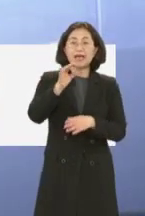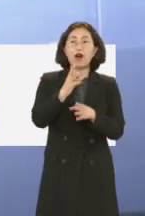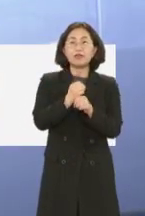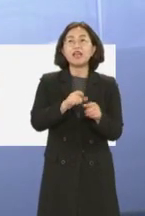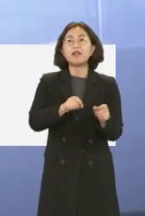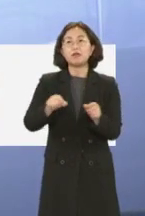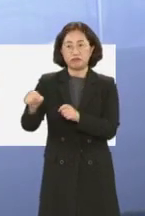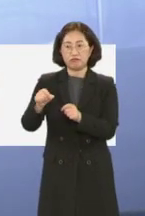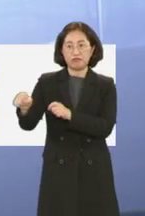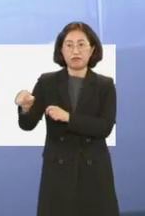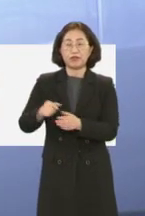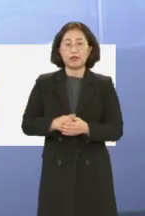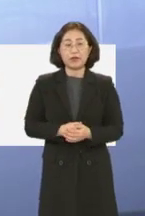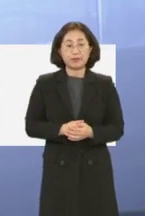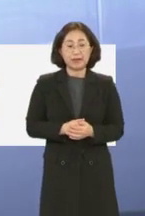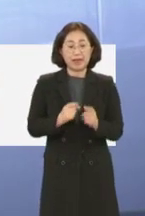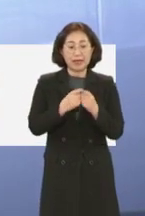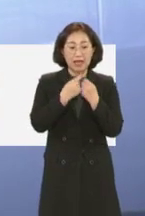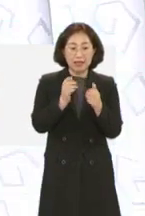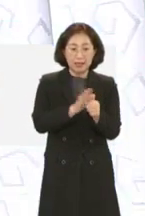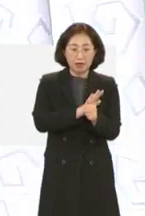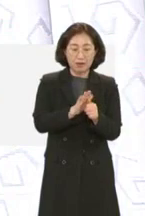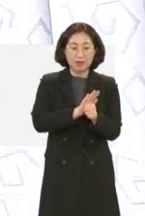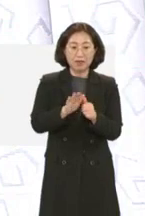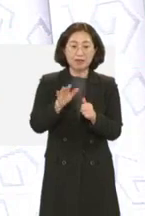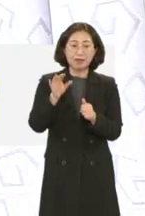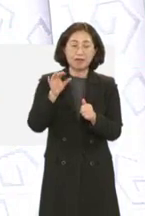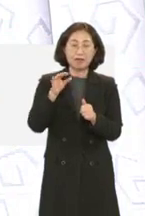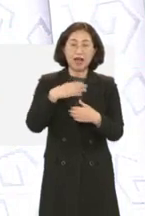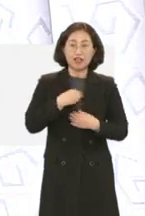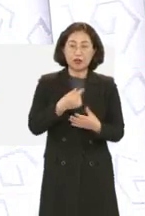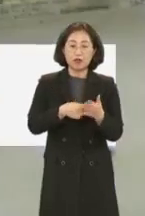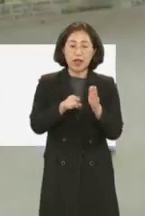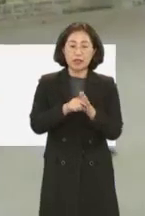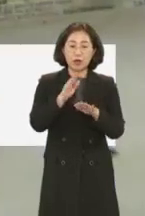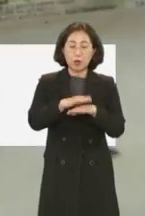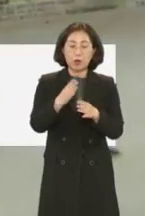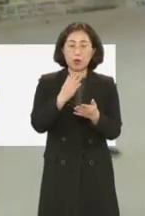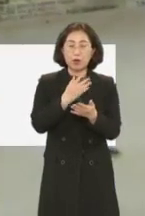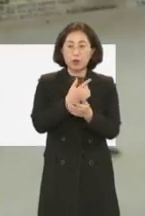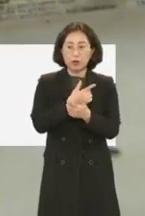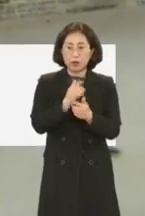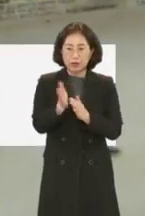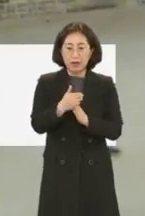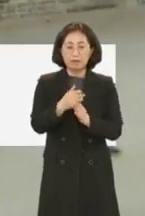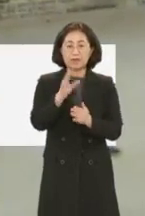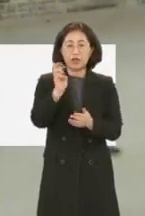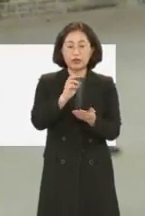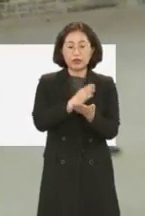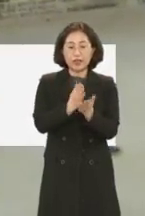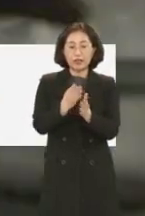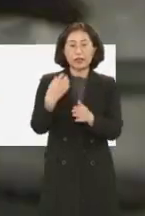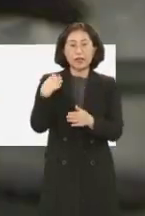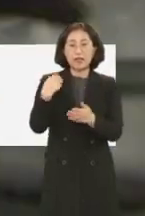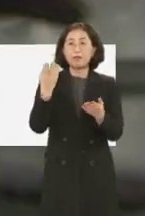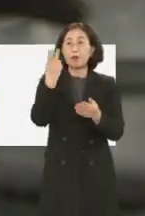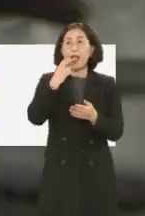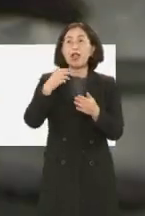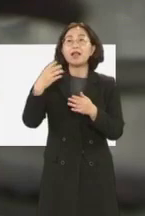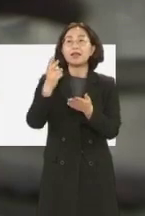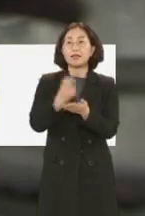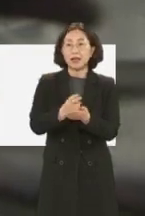했습니다. 이와 함께 개인 서비스 요금 안정화를 위해 농수산물 30개 품목에 대한 책임 관리관을 지정해